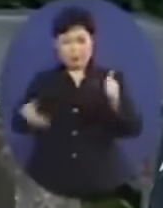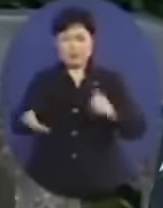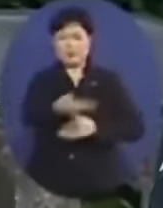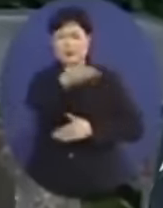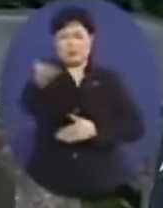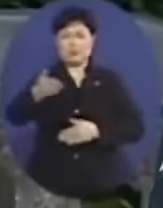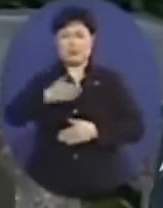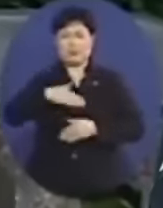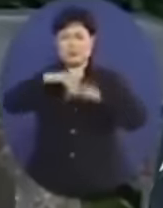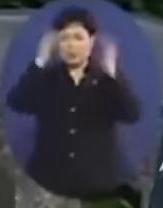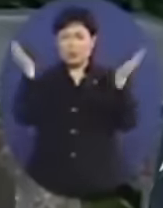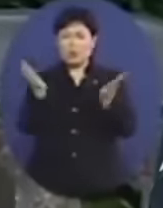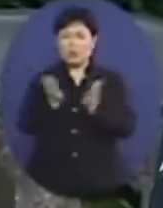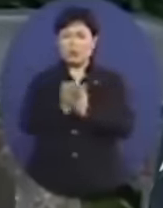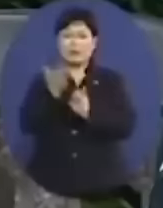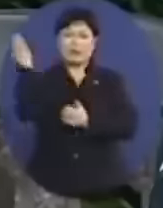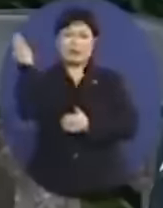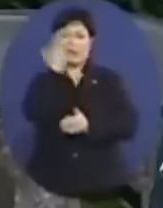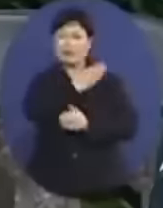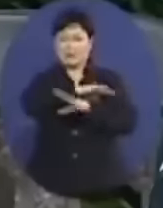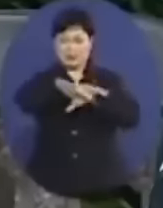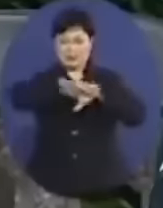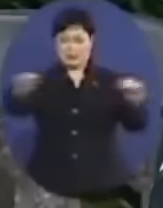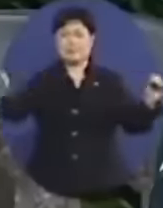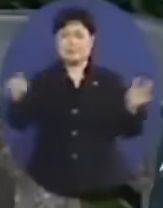나를 다 청산해 버린 것입니다